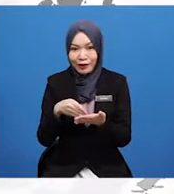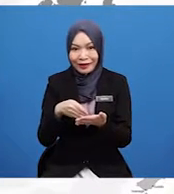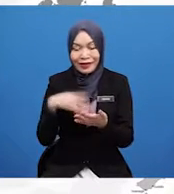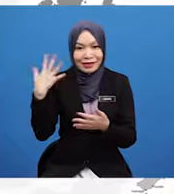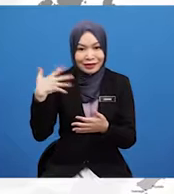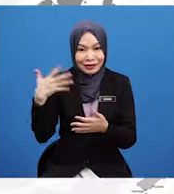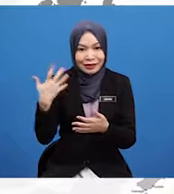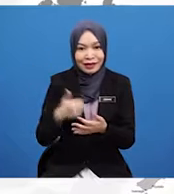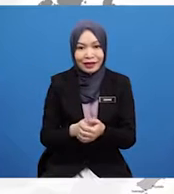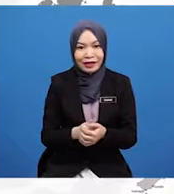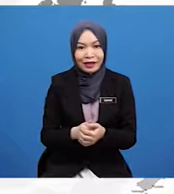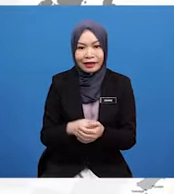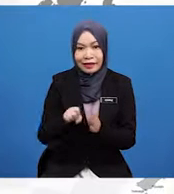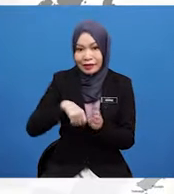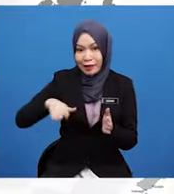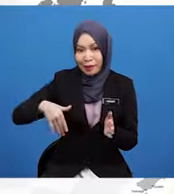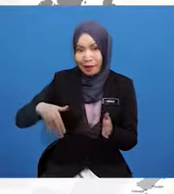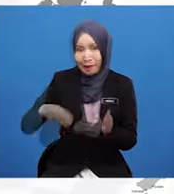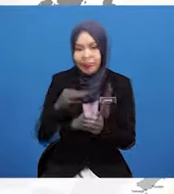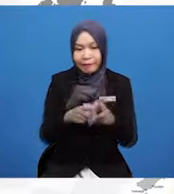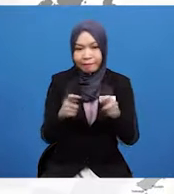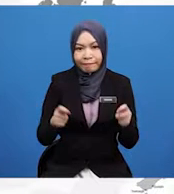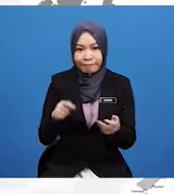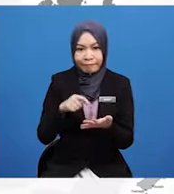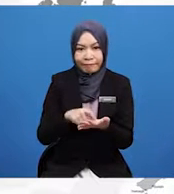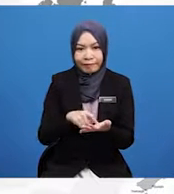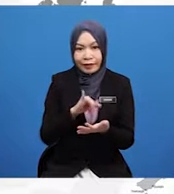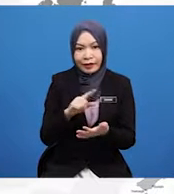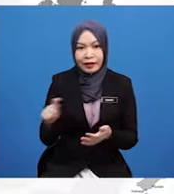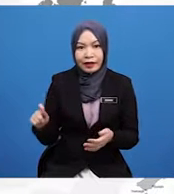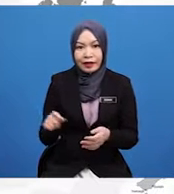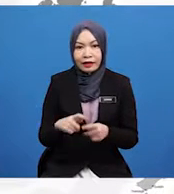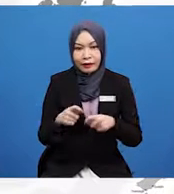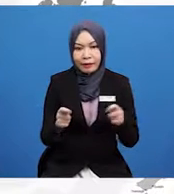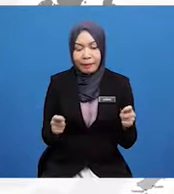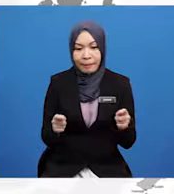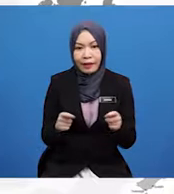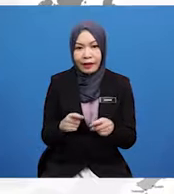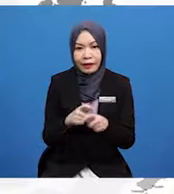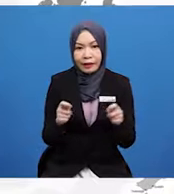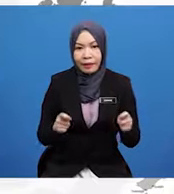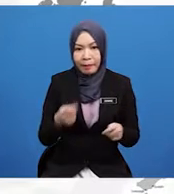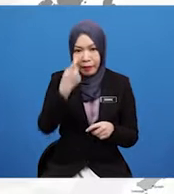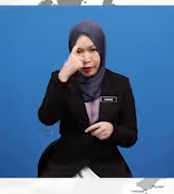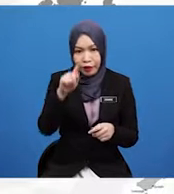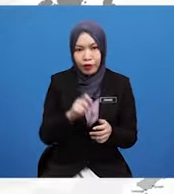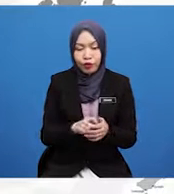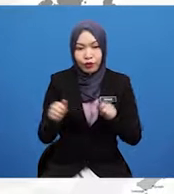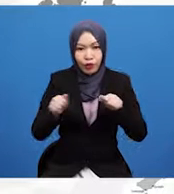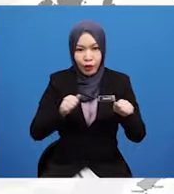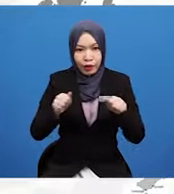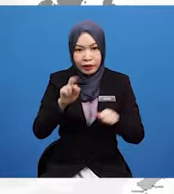masehi lokasi ini merupakan tapak peninggalan manusia yang digunakan untuk upacara ritual